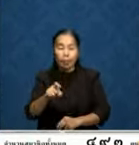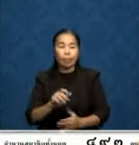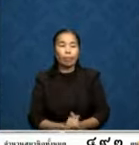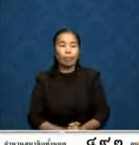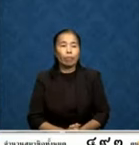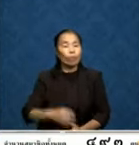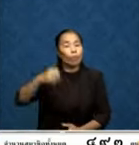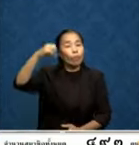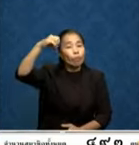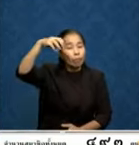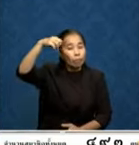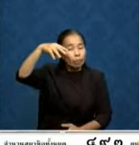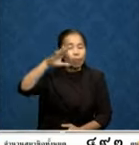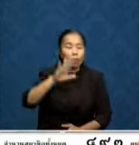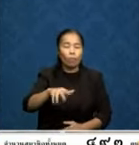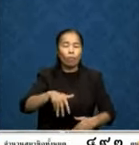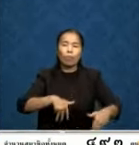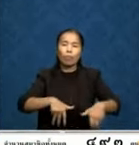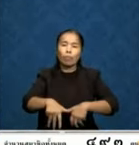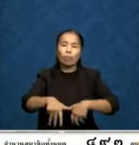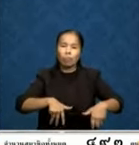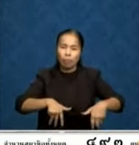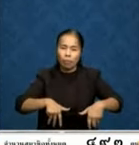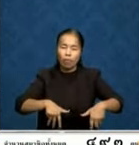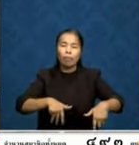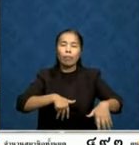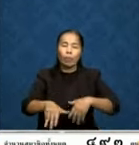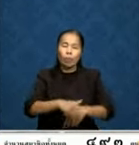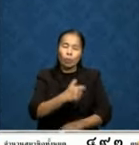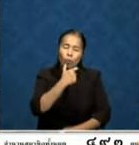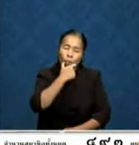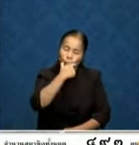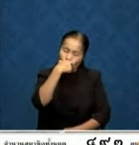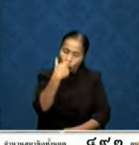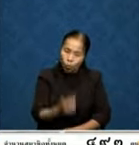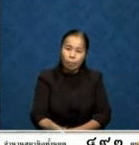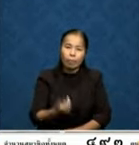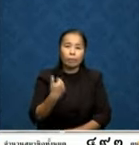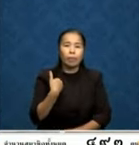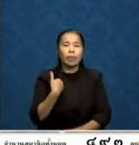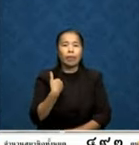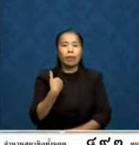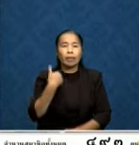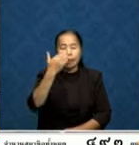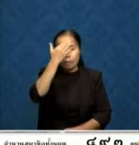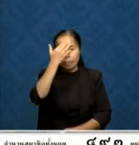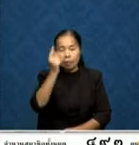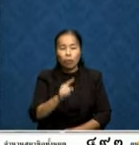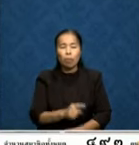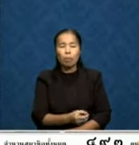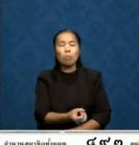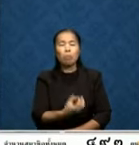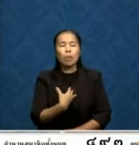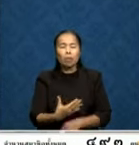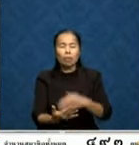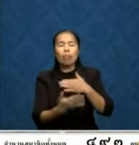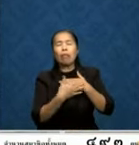ไฟฟ้าชาวบ้านเขาบ่นครับท่านประธานที่เคารพเขาบอกว่าผู้แ